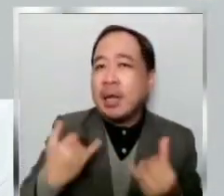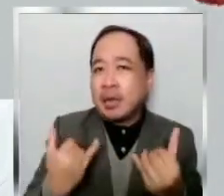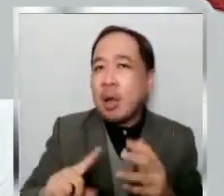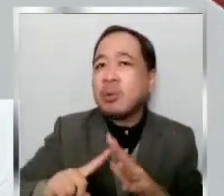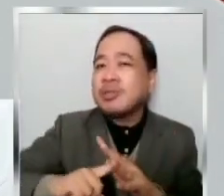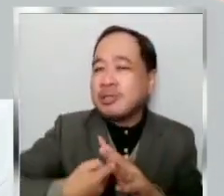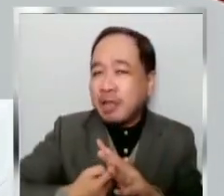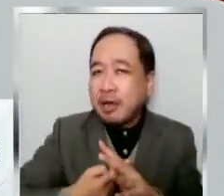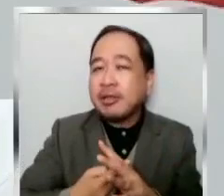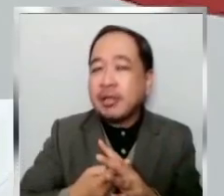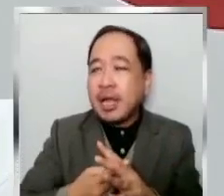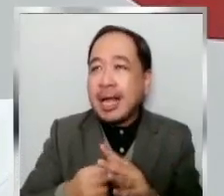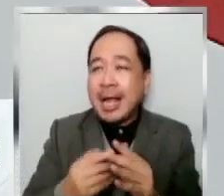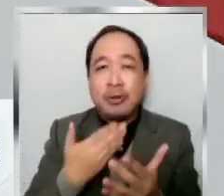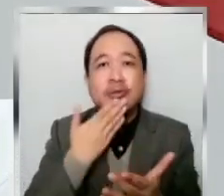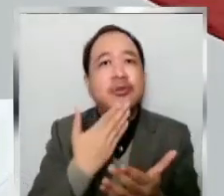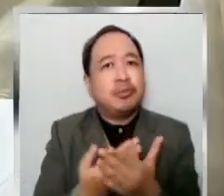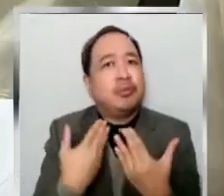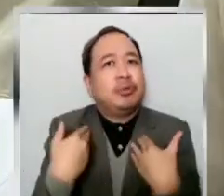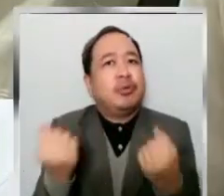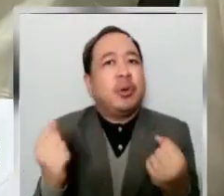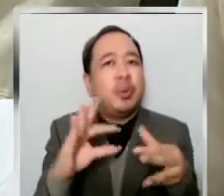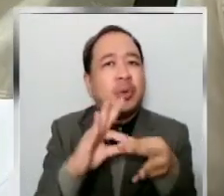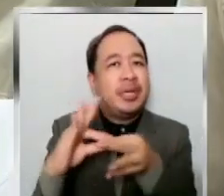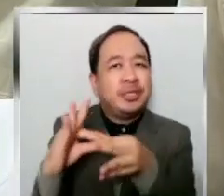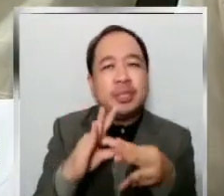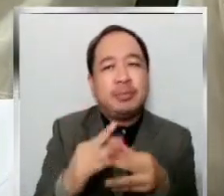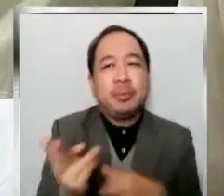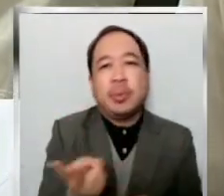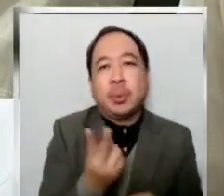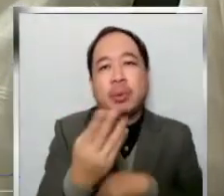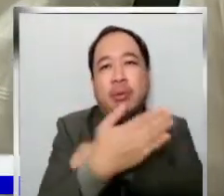ng China at Pilipinas.